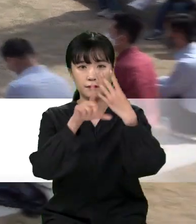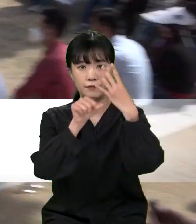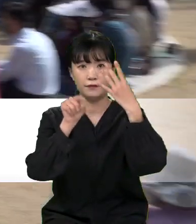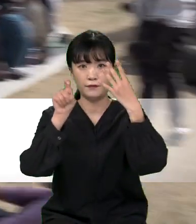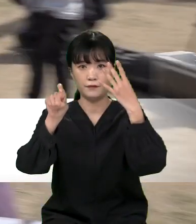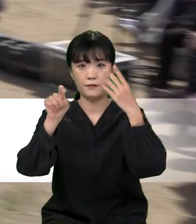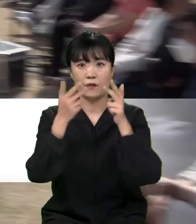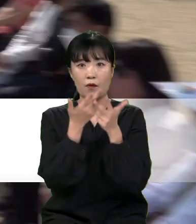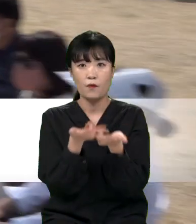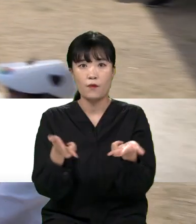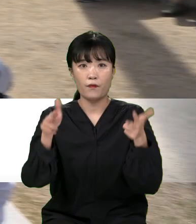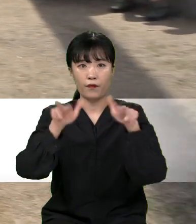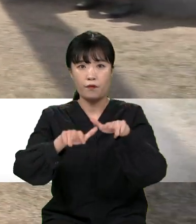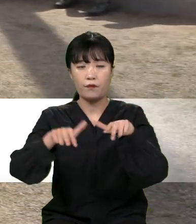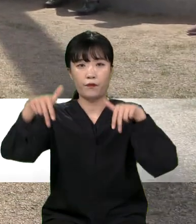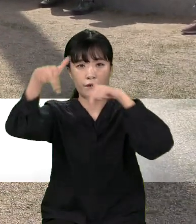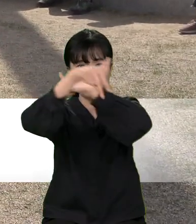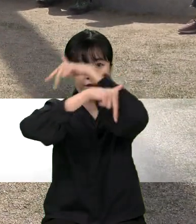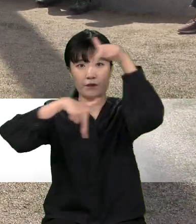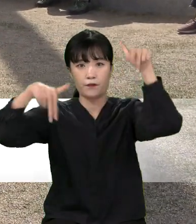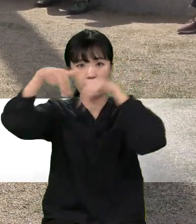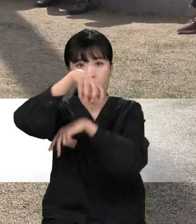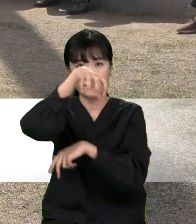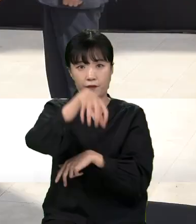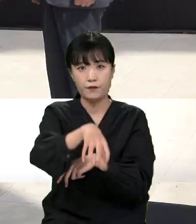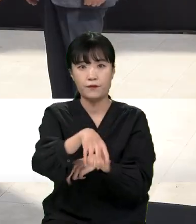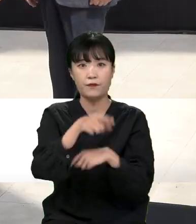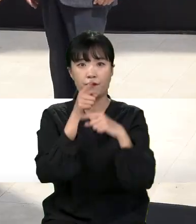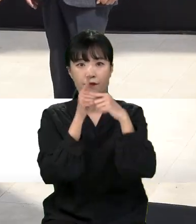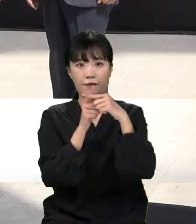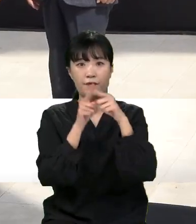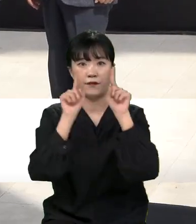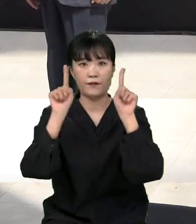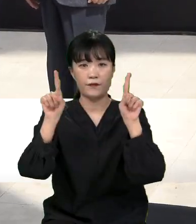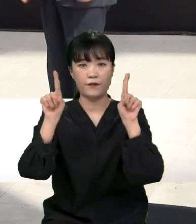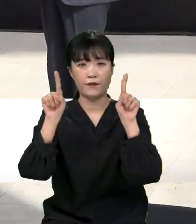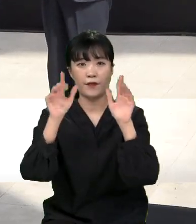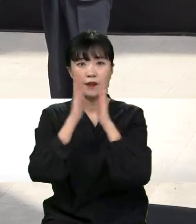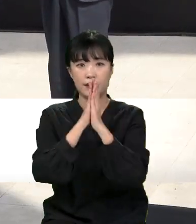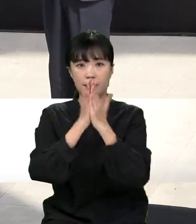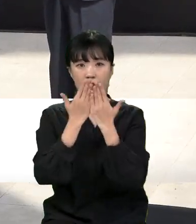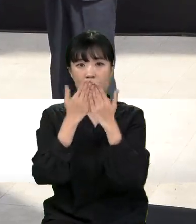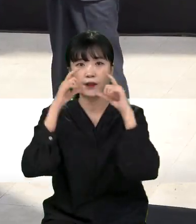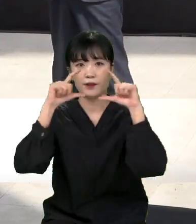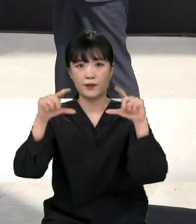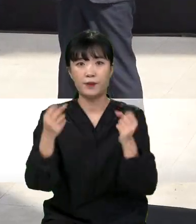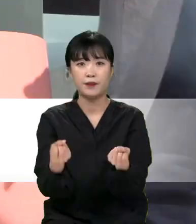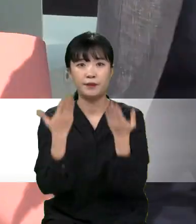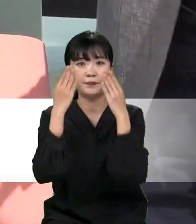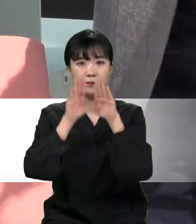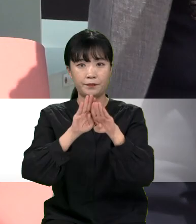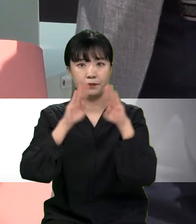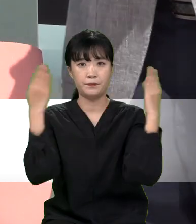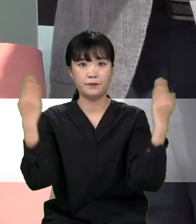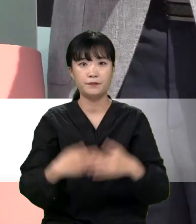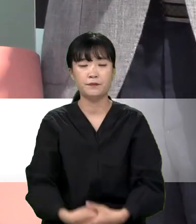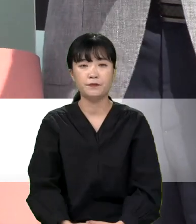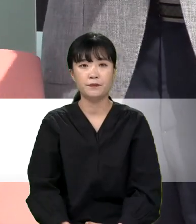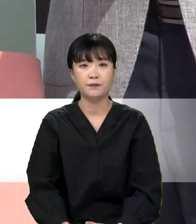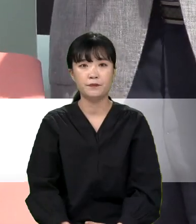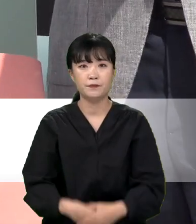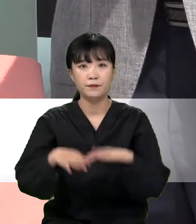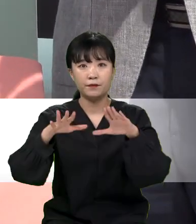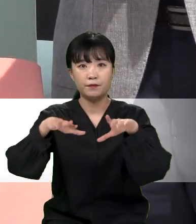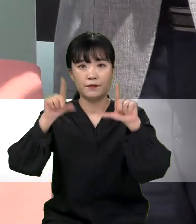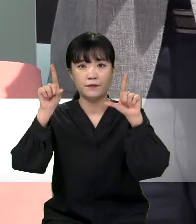지난 10일 포항 씨는 환호 공원 스페이스 워 크 에서 2022 원 북 원 포항 올해 이 책 선포식 을 열었습니다